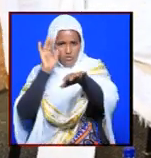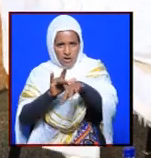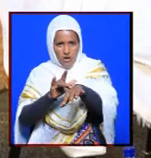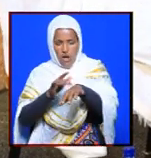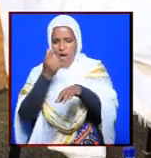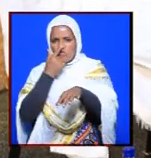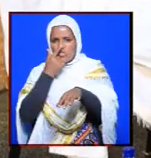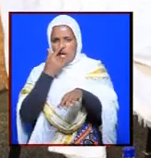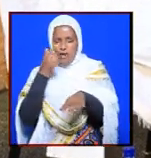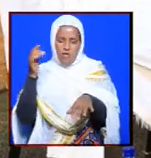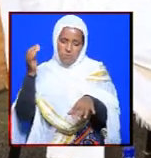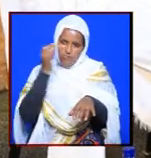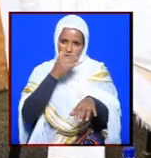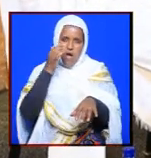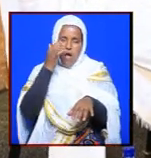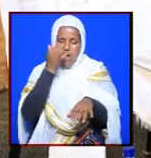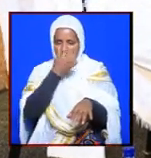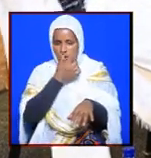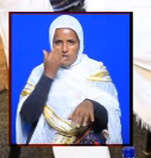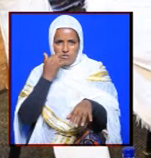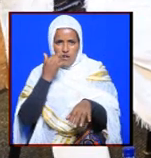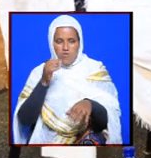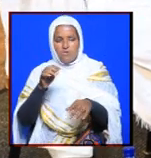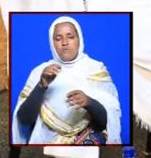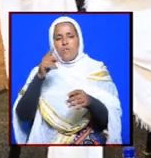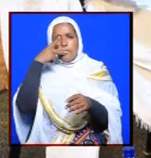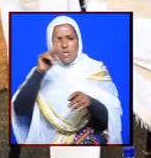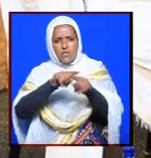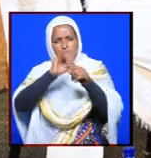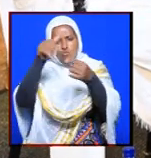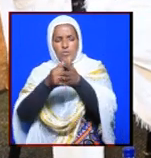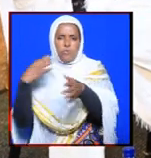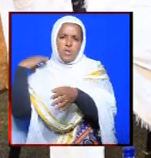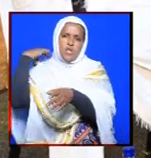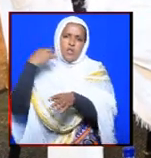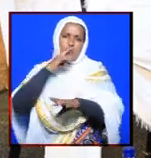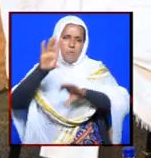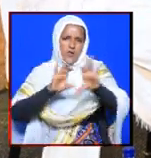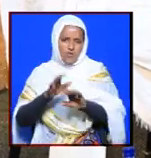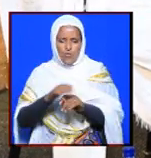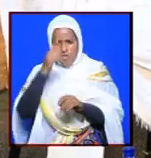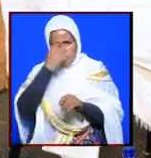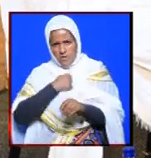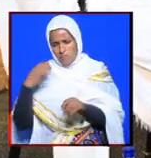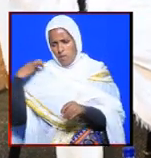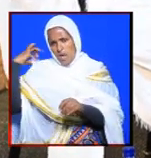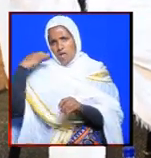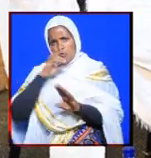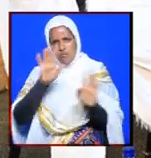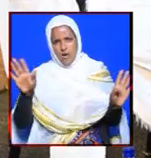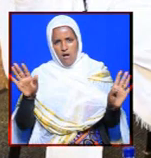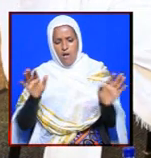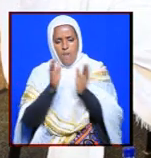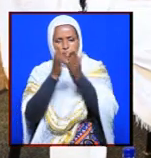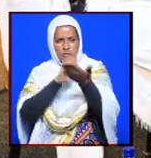ሲመታ ምንድነው አፍንጫ ሲመታ ይኔ ያለቅሳል እንደሚባል ነው። ፕሮቴስታንት ግን ሁሉ ነገር በግል ነው የሚያደርገው። ስለዚህ ግላዊነት ነው። እምነትም የግል ነው